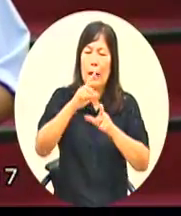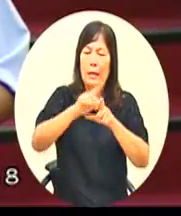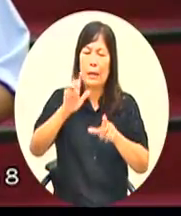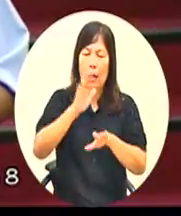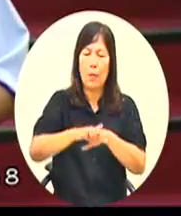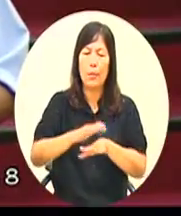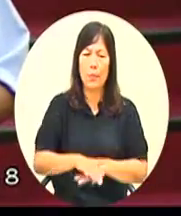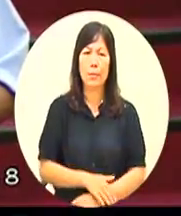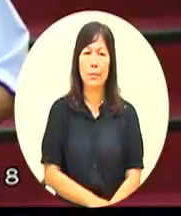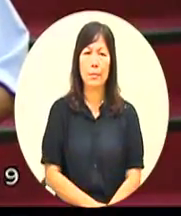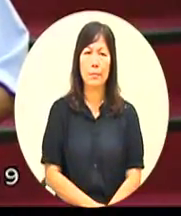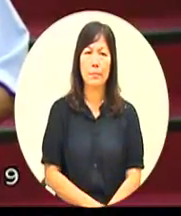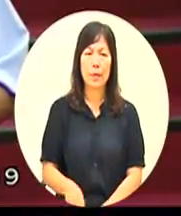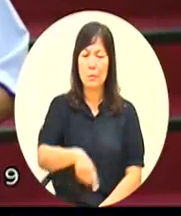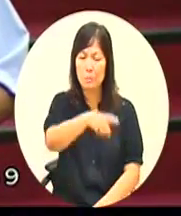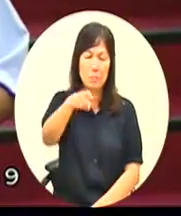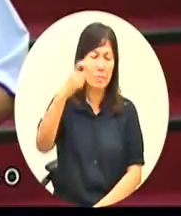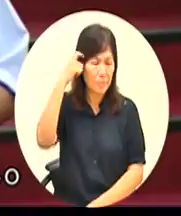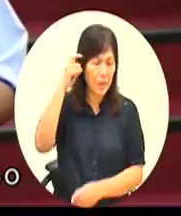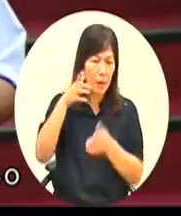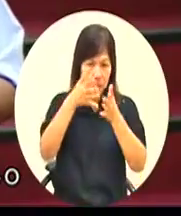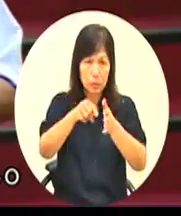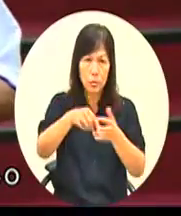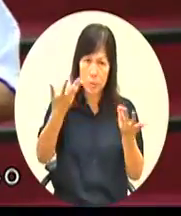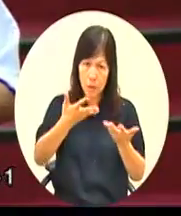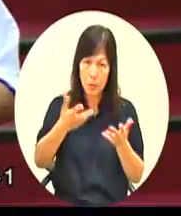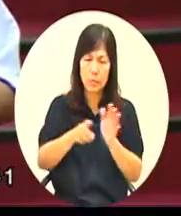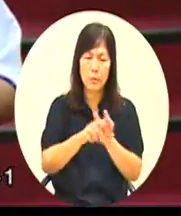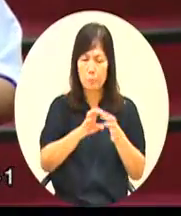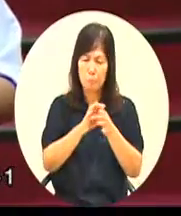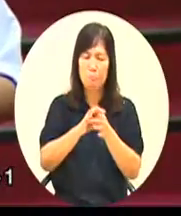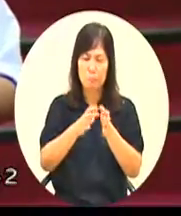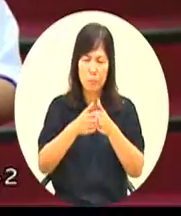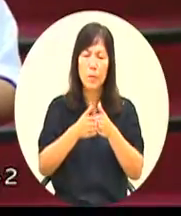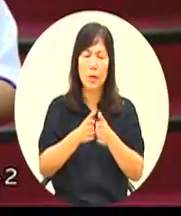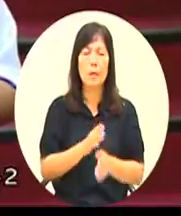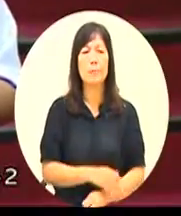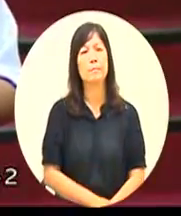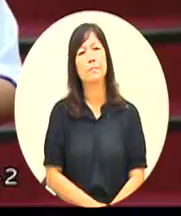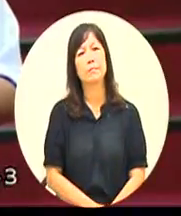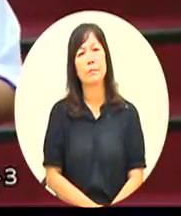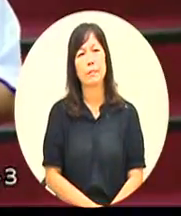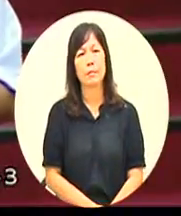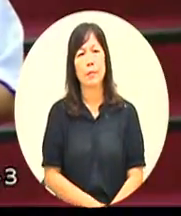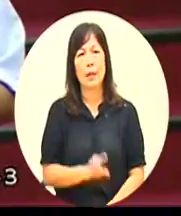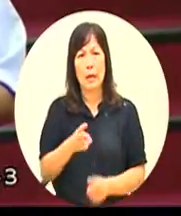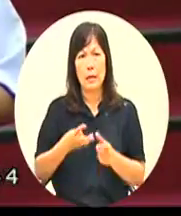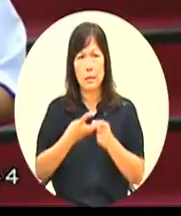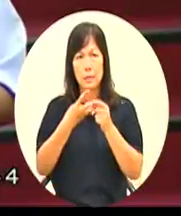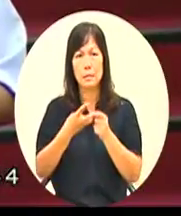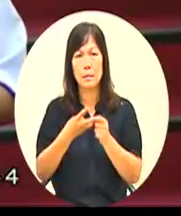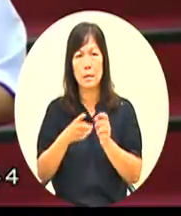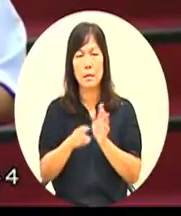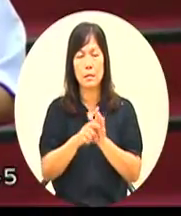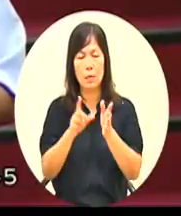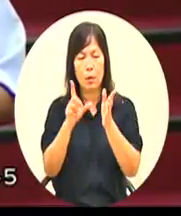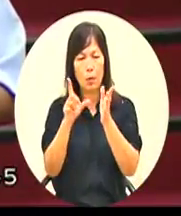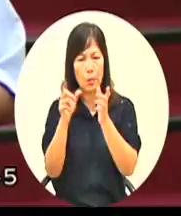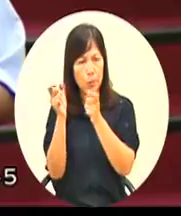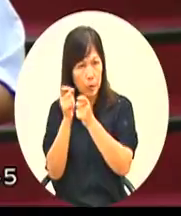家也能够针对这个议题呢多关心。那么第三个这几年当